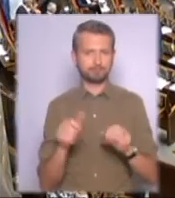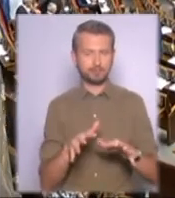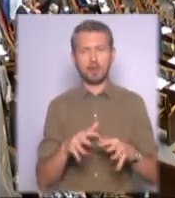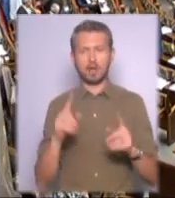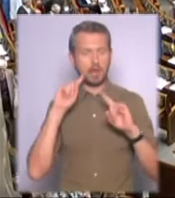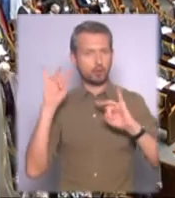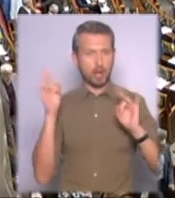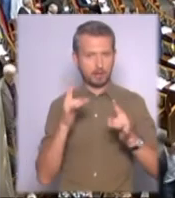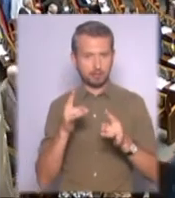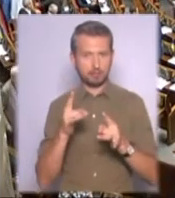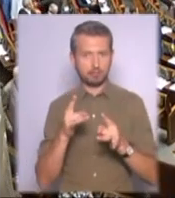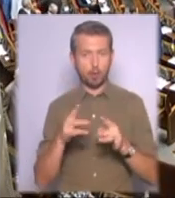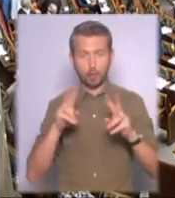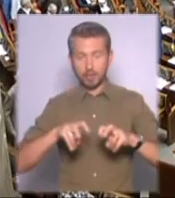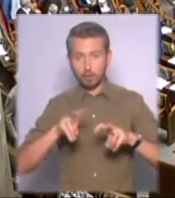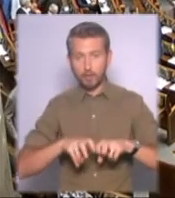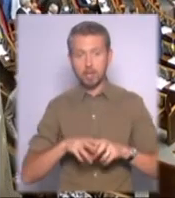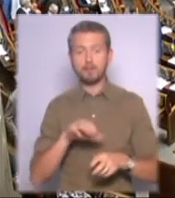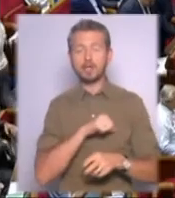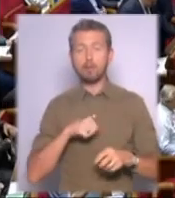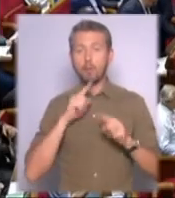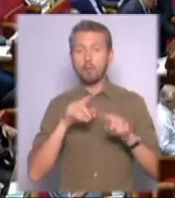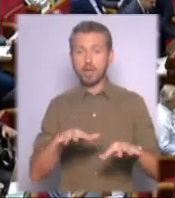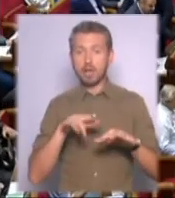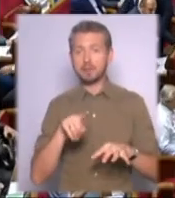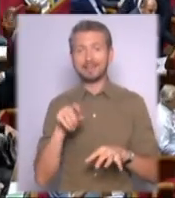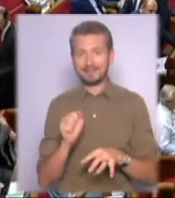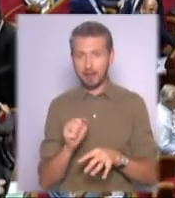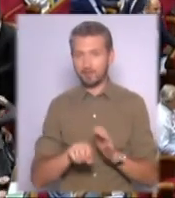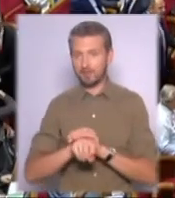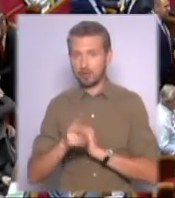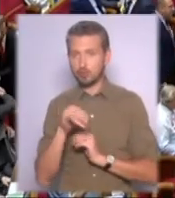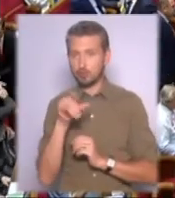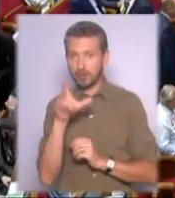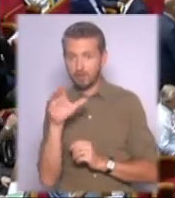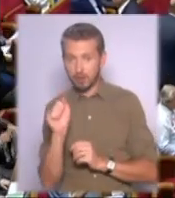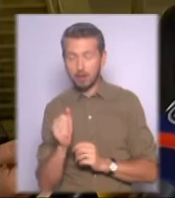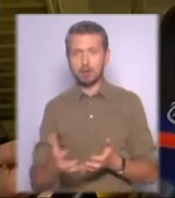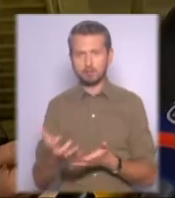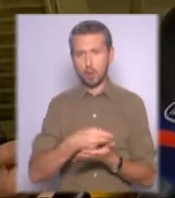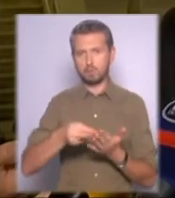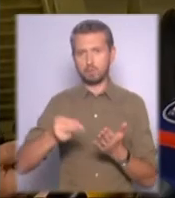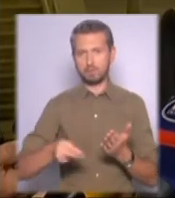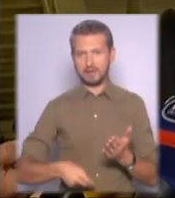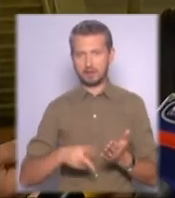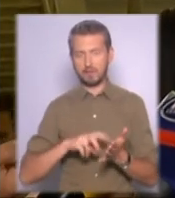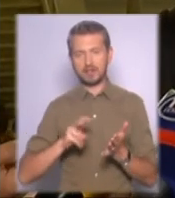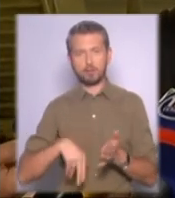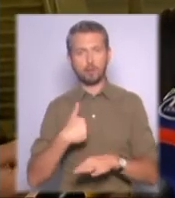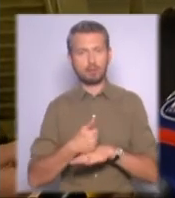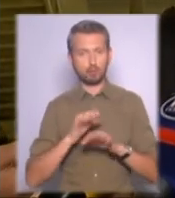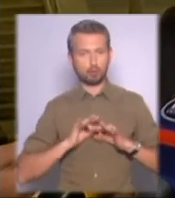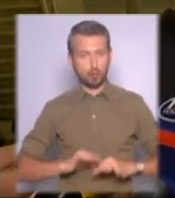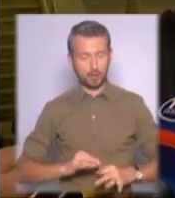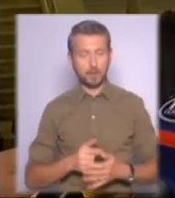за злив Клюєва деякі депутати влаштували найгірший перформанс. Збирають підписи за відставку генпрокурора. Я так підозрюю, що ближчим